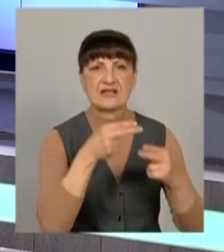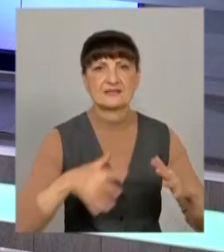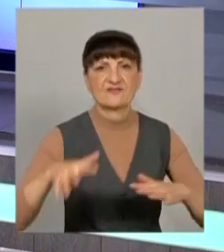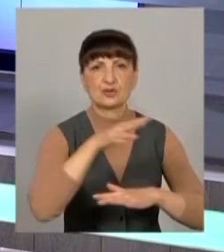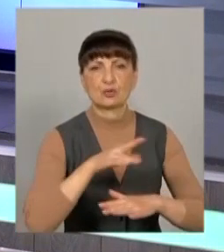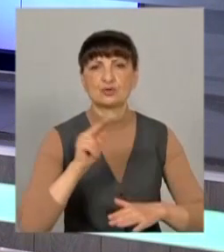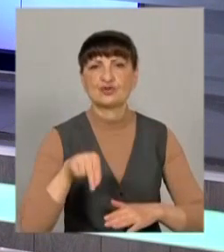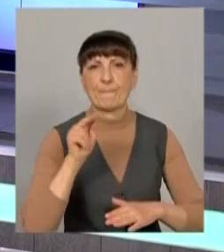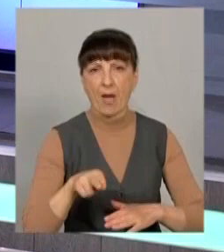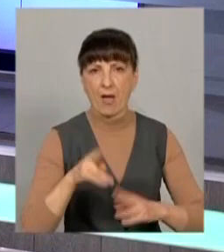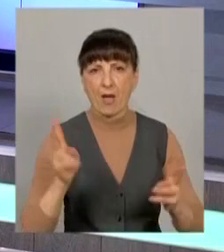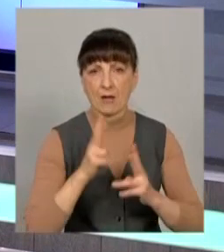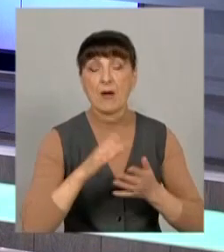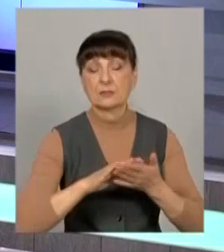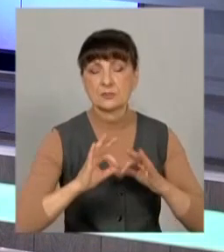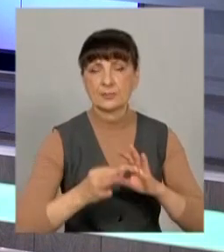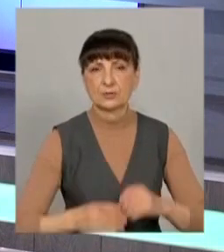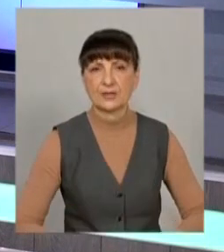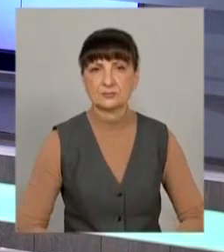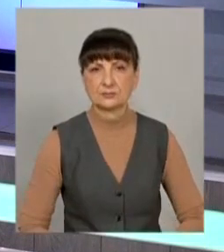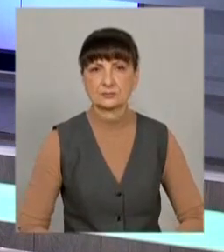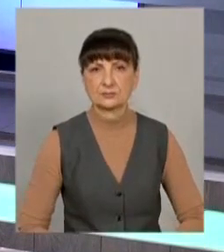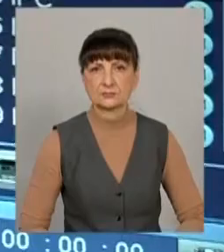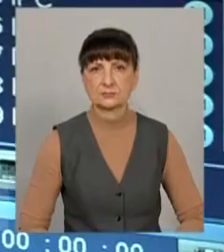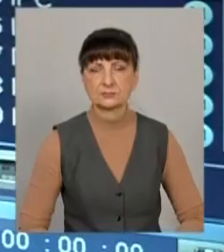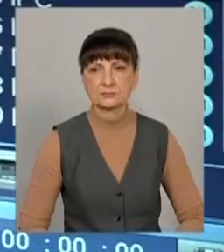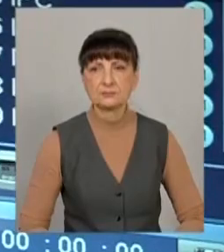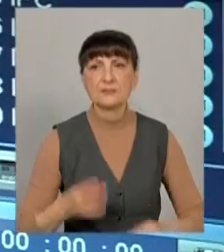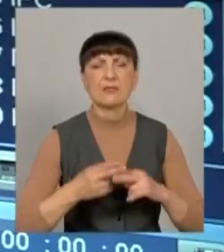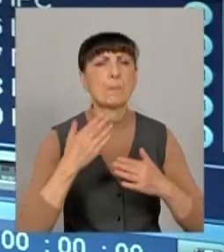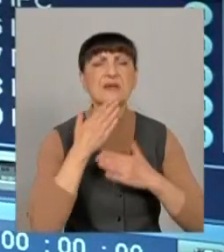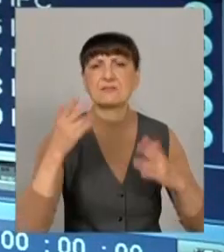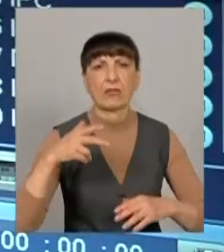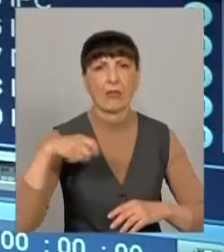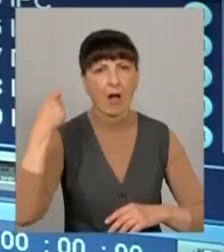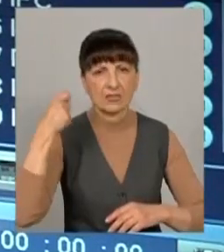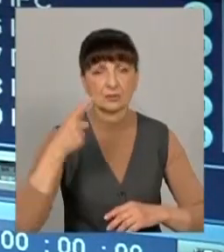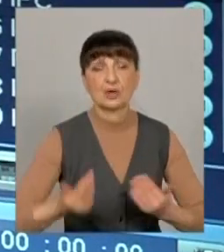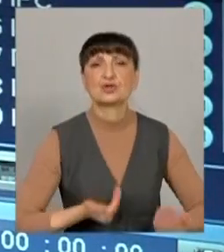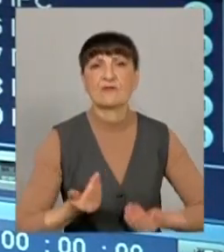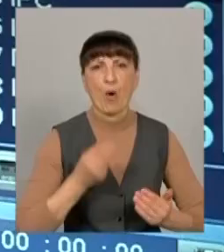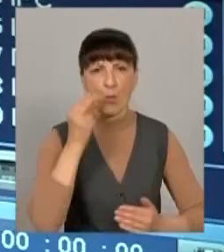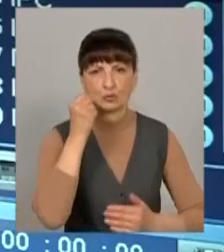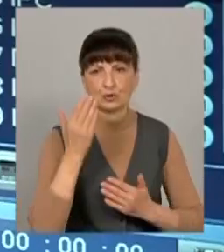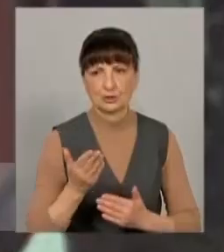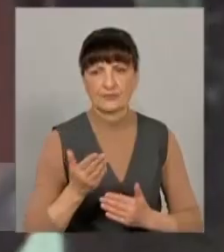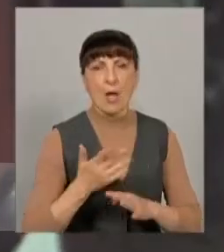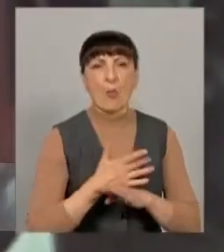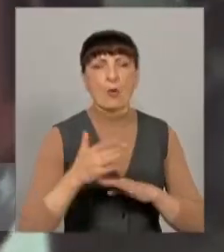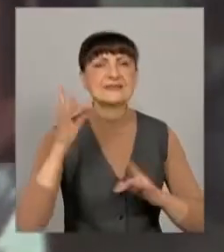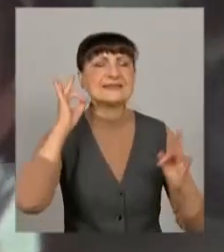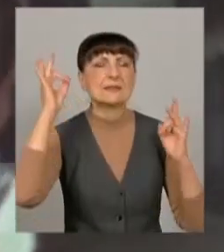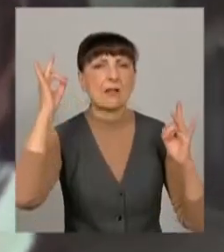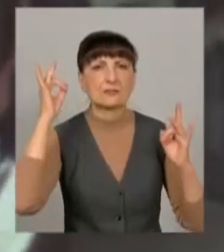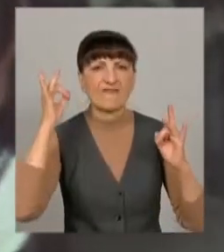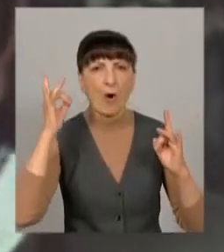ЧП. Репортаж Дамира Анитова. Это последние кадры еще живого Арслана Курманбаева. После сигнала о